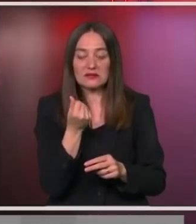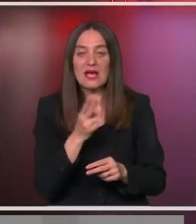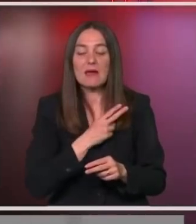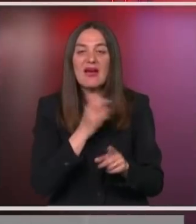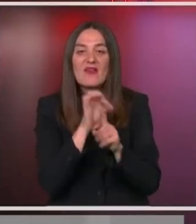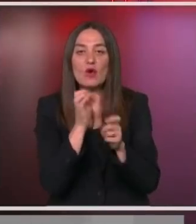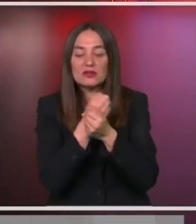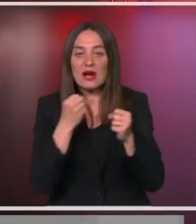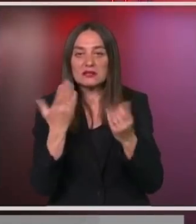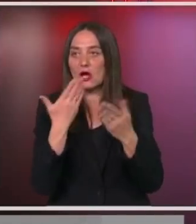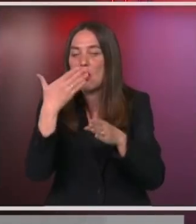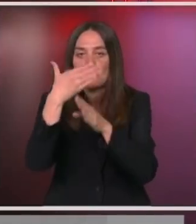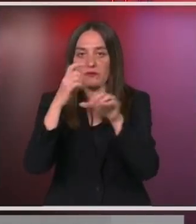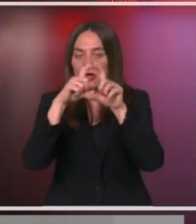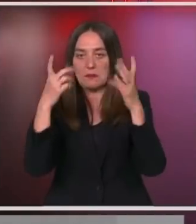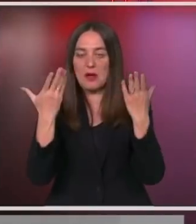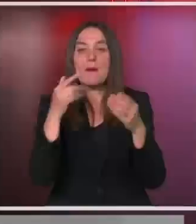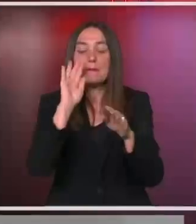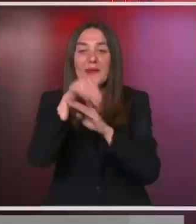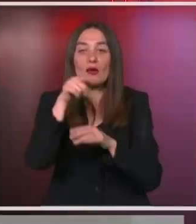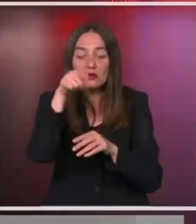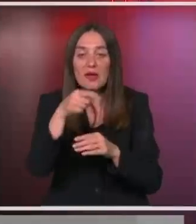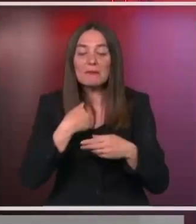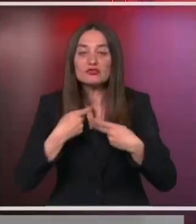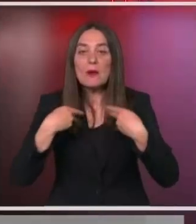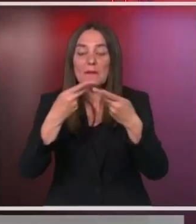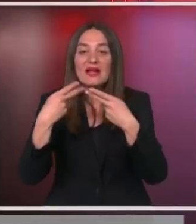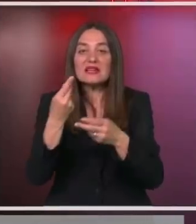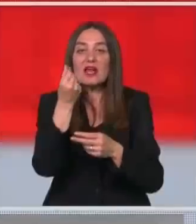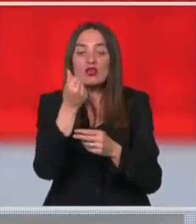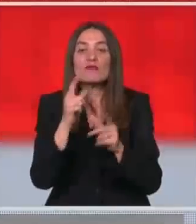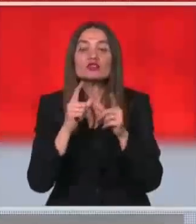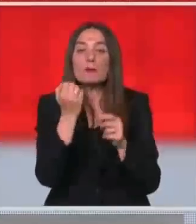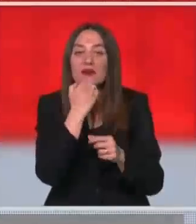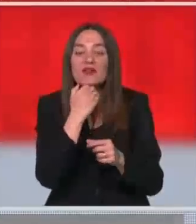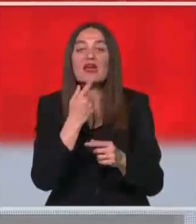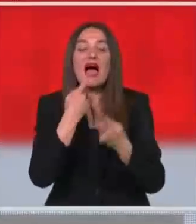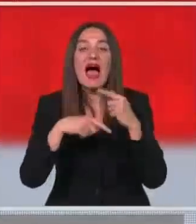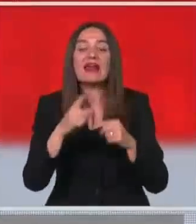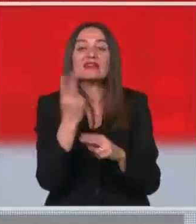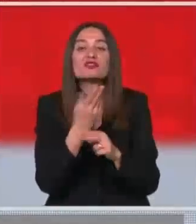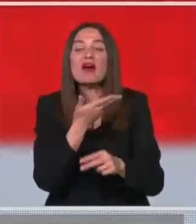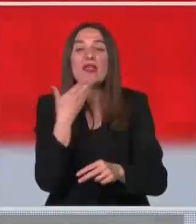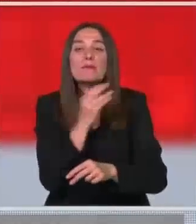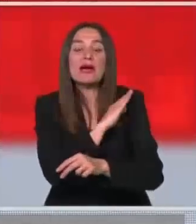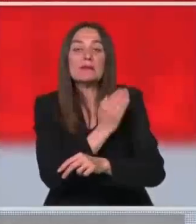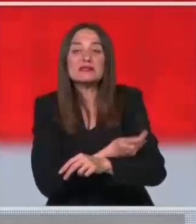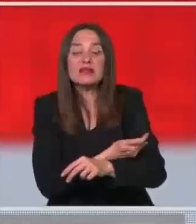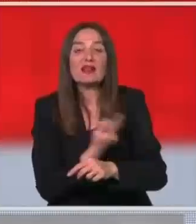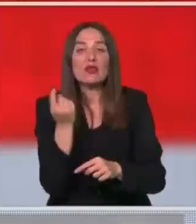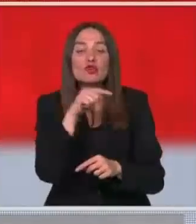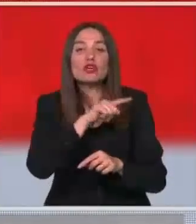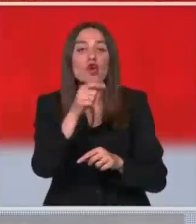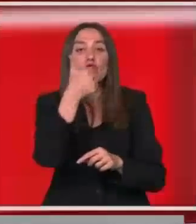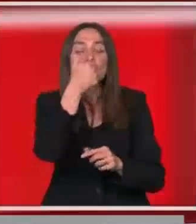fond za razvoj kao instituciju, ali tako preko te institucije ćemo plasirati neki novac u privredu. Ali država nema kapaciteta da dođe do